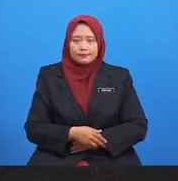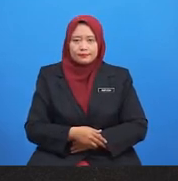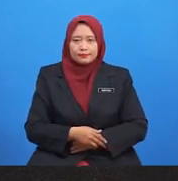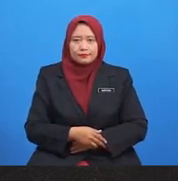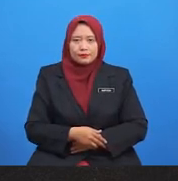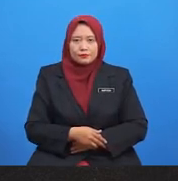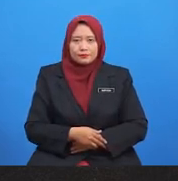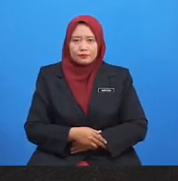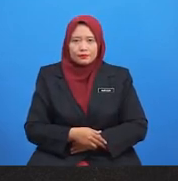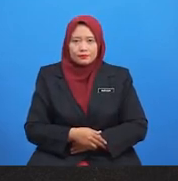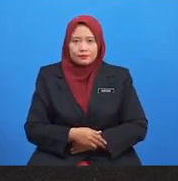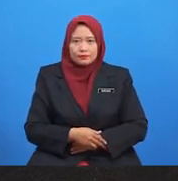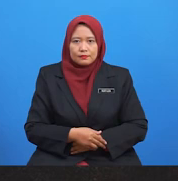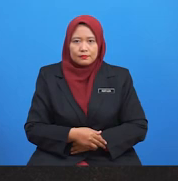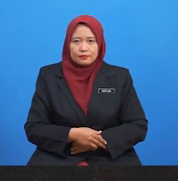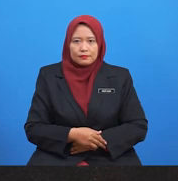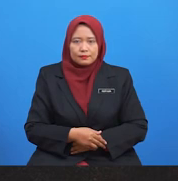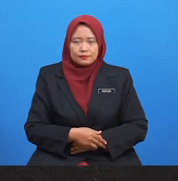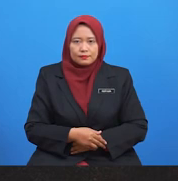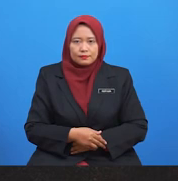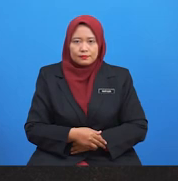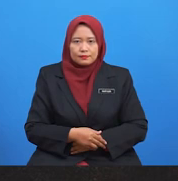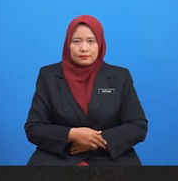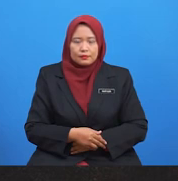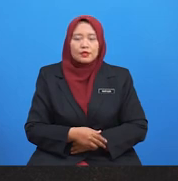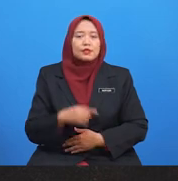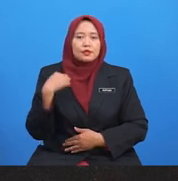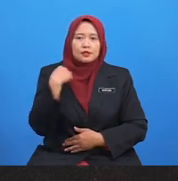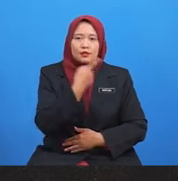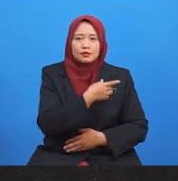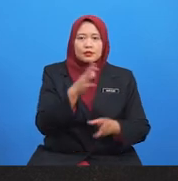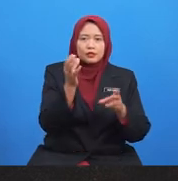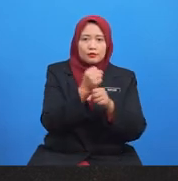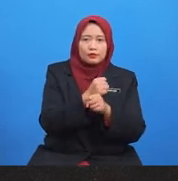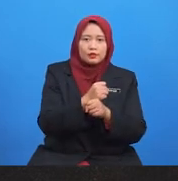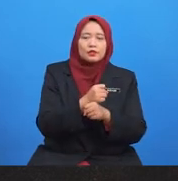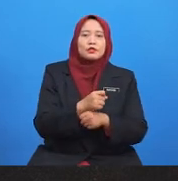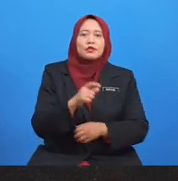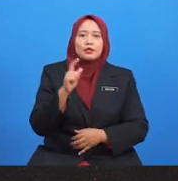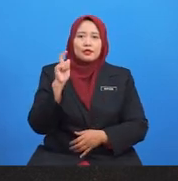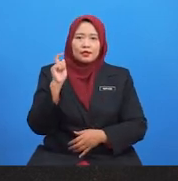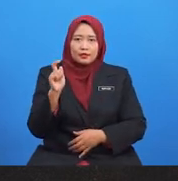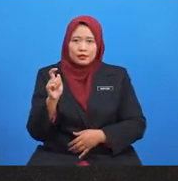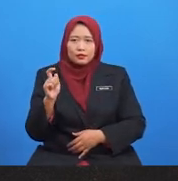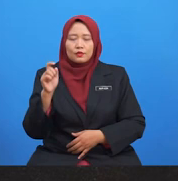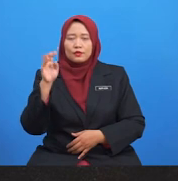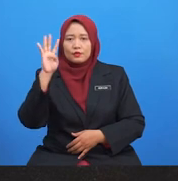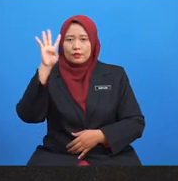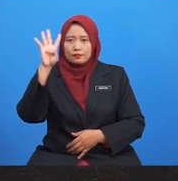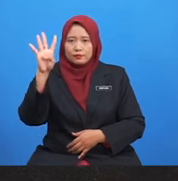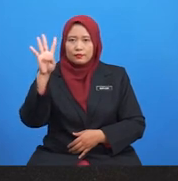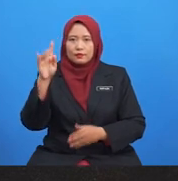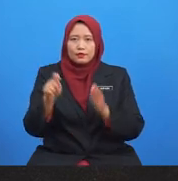2, tutup kurungan kuasa 2, kita akan perolehi X kuasa 4 tambah 4 X kuasa